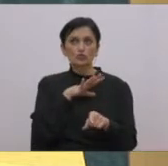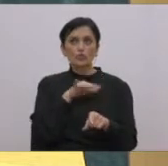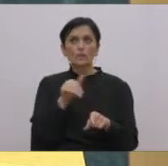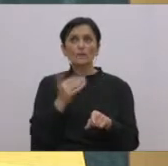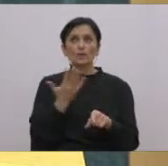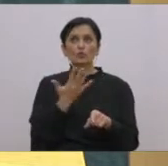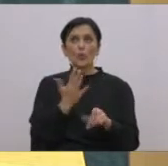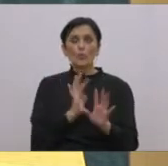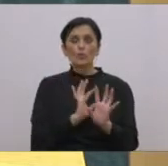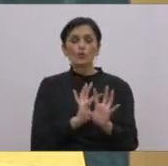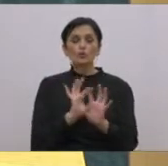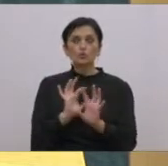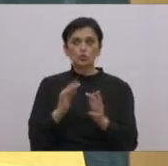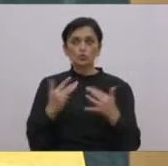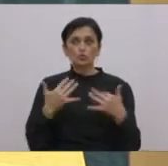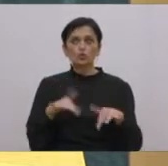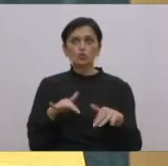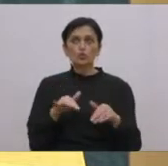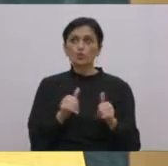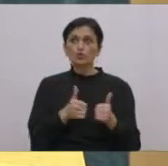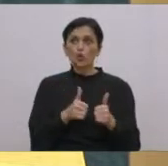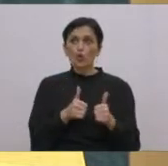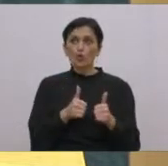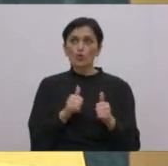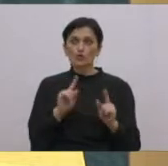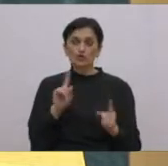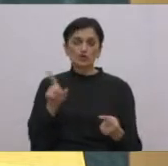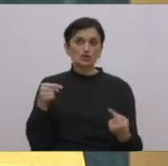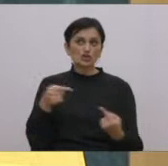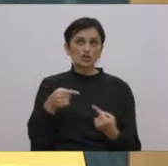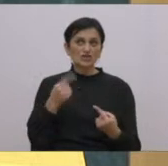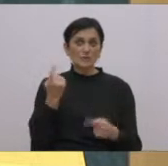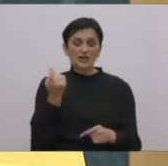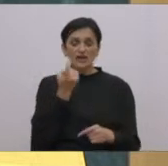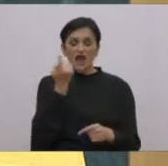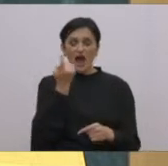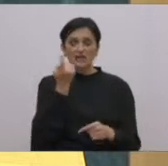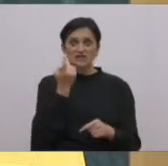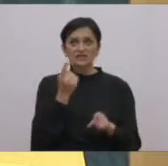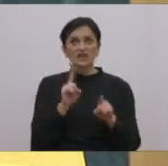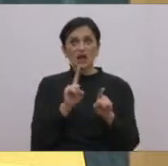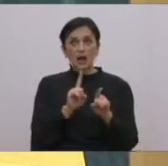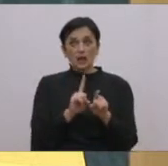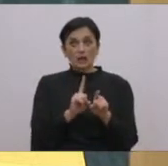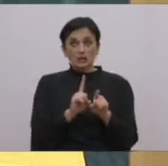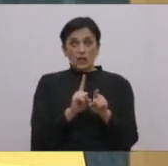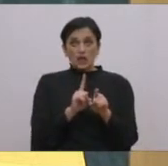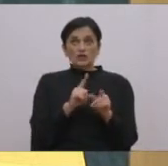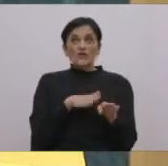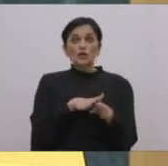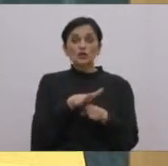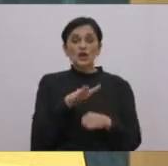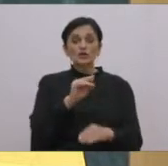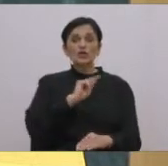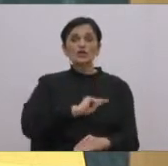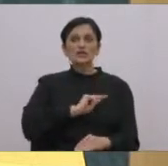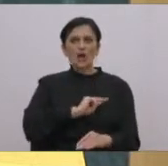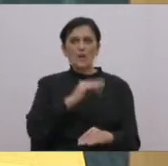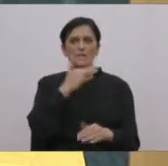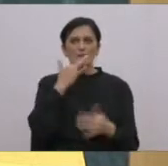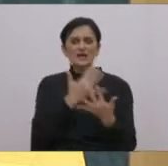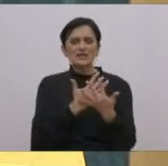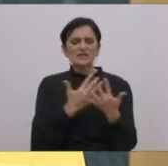რომელიც უზრუნველყოფდა უკვე როგორც შესაბამისი ხარისხის, ასევე შესრულებული სამუშაოს და მრავალ